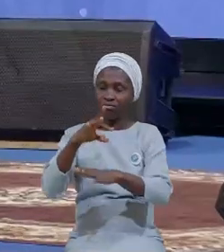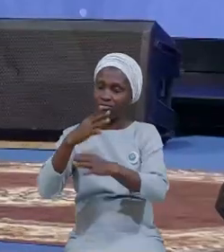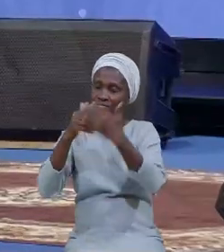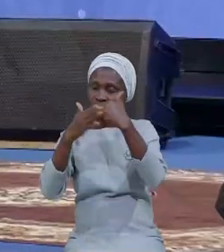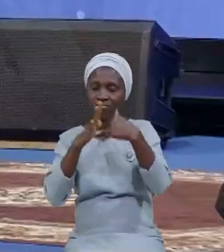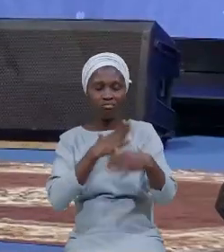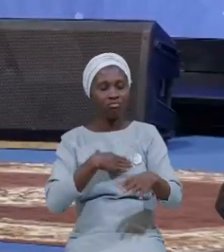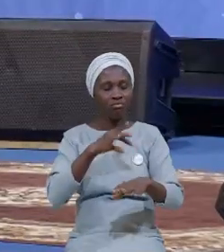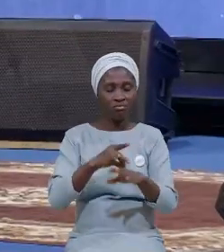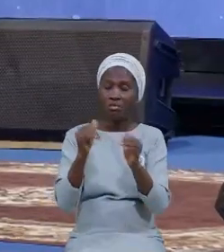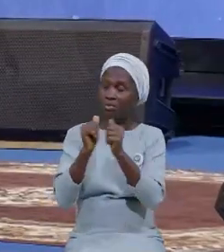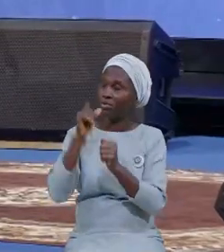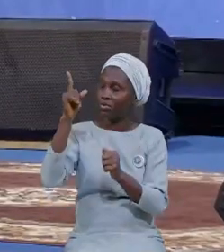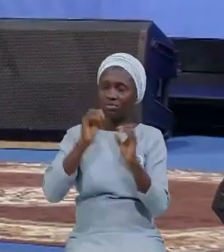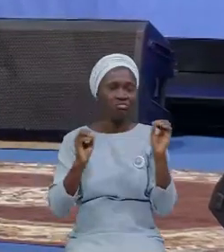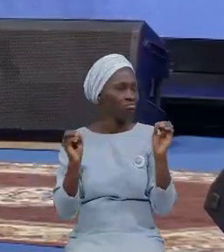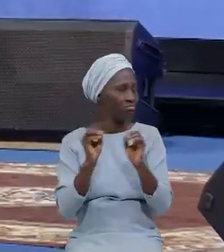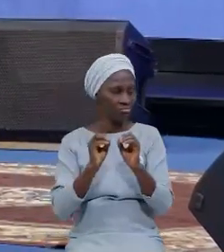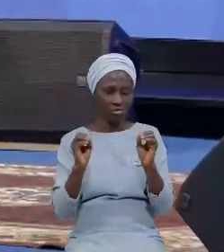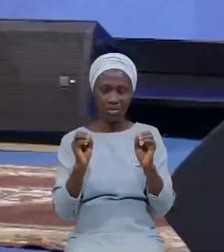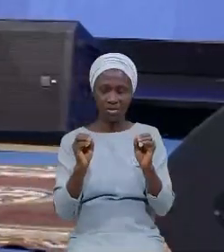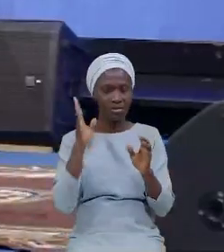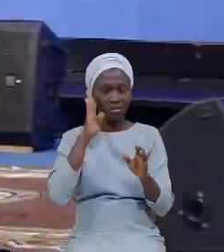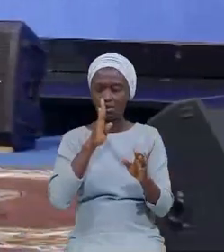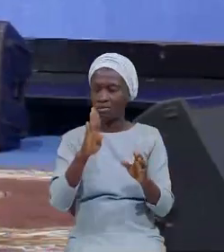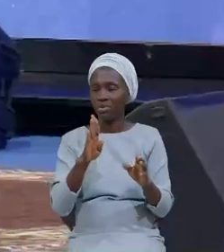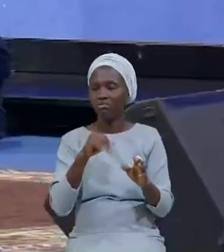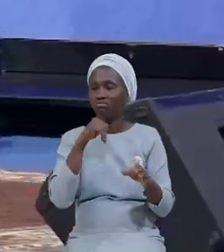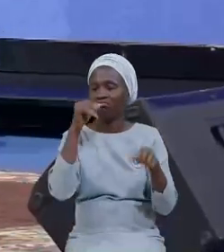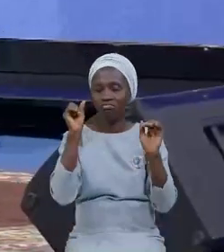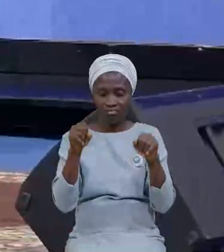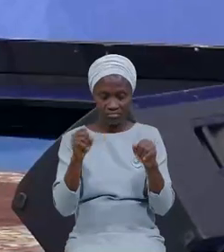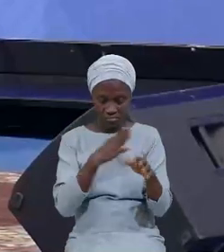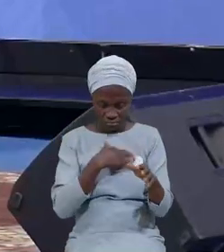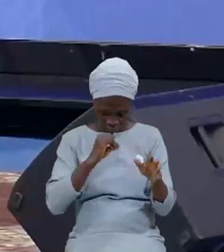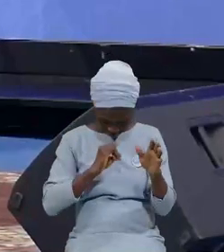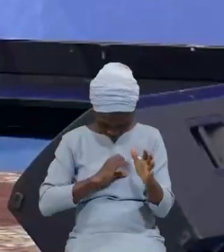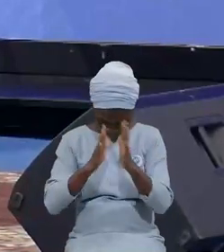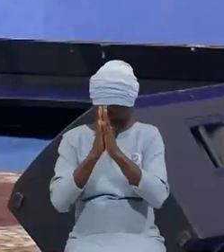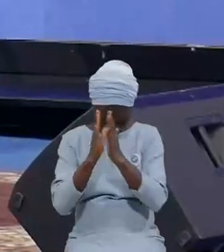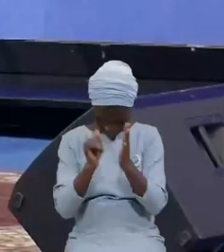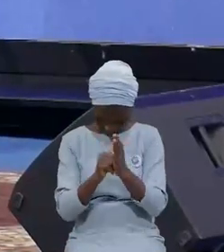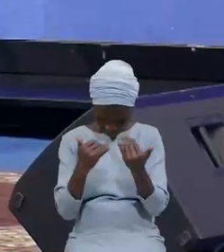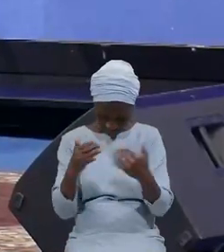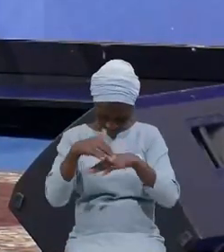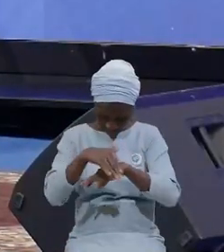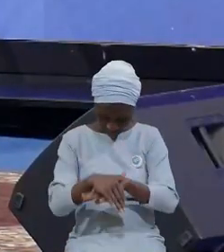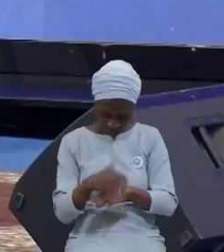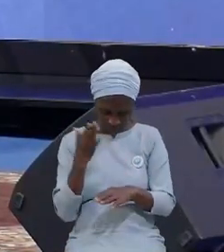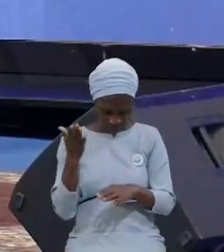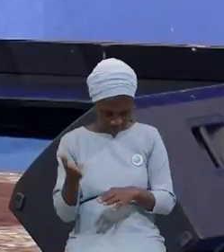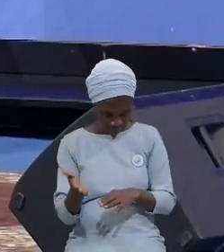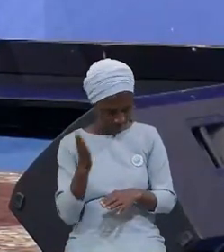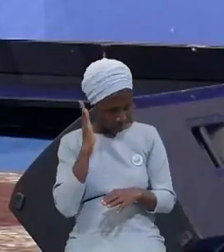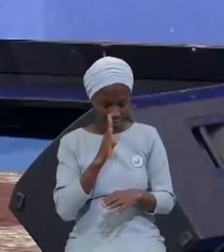amen et à avec toi rien ne sera impossible et je prie que ce soir